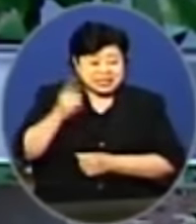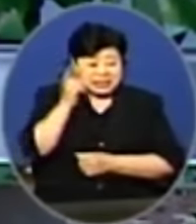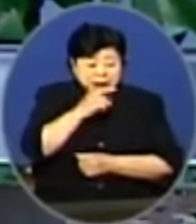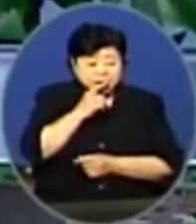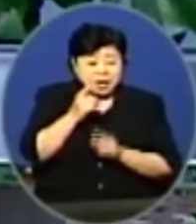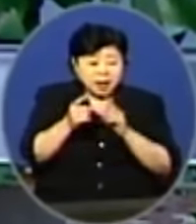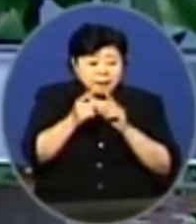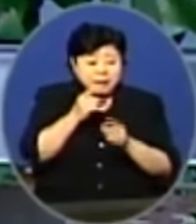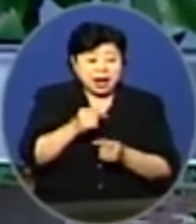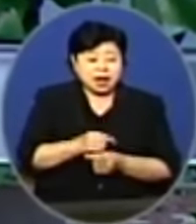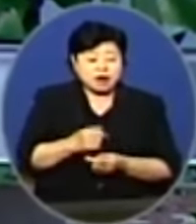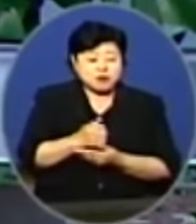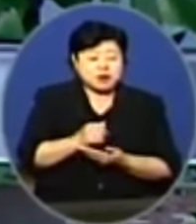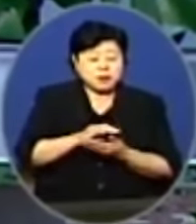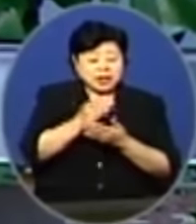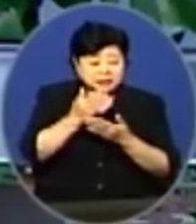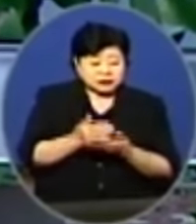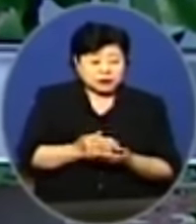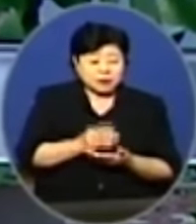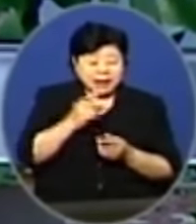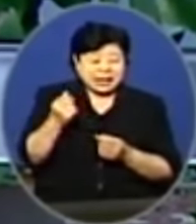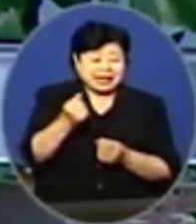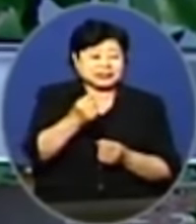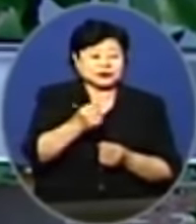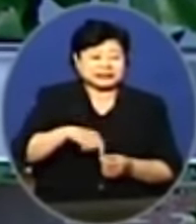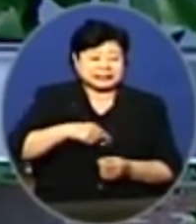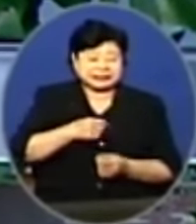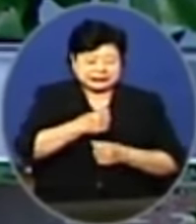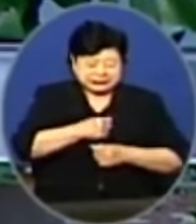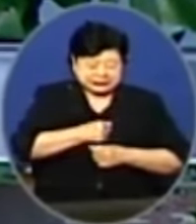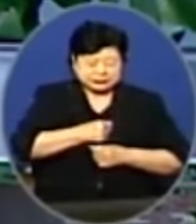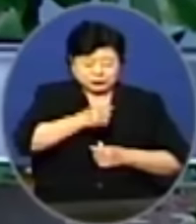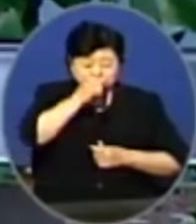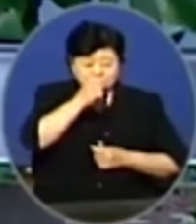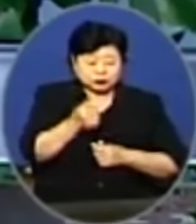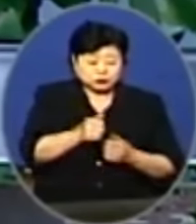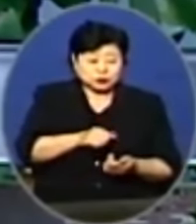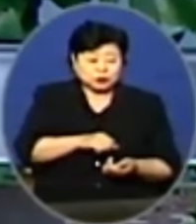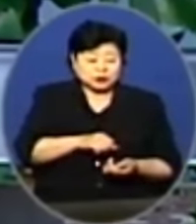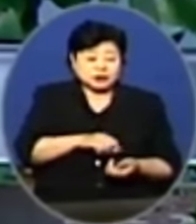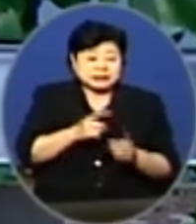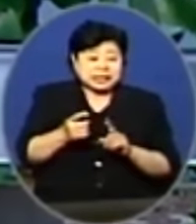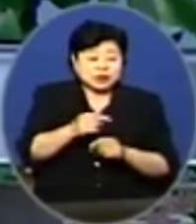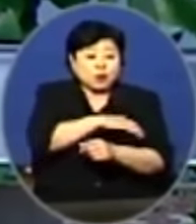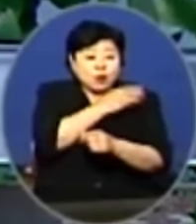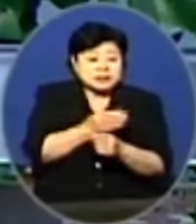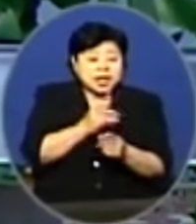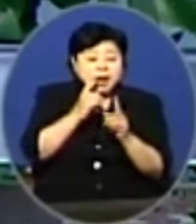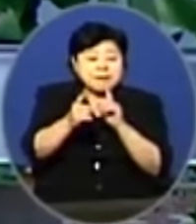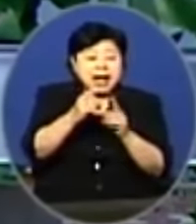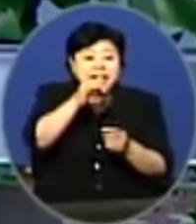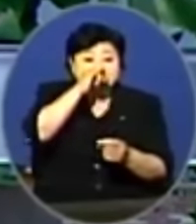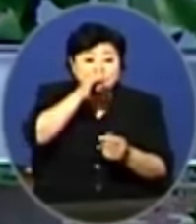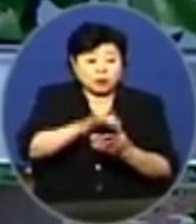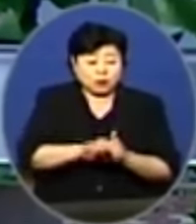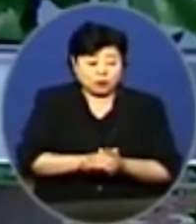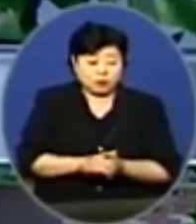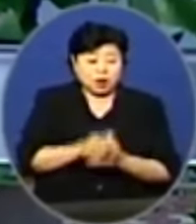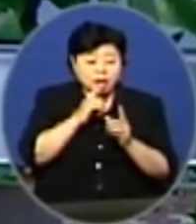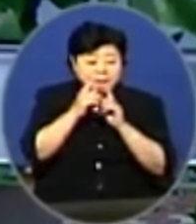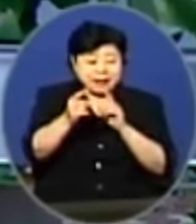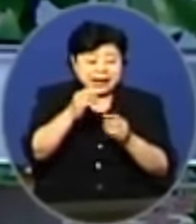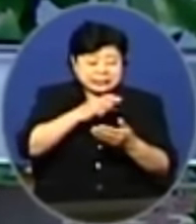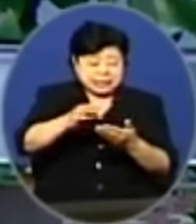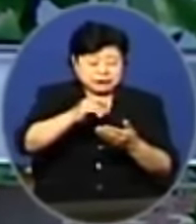때 말로서 내 운명을 변화시키고 말로서 내 자신을 지키는 것입니다. 죽고 사는 권세가 말에 있으니